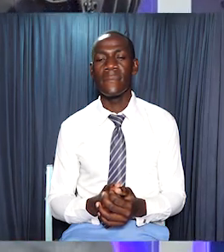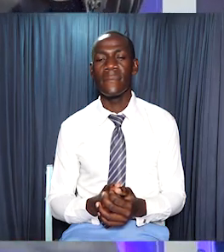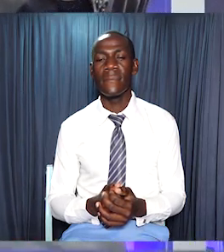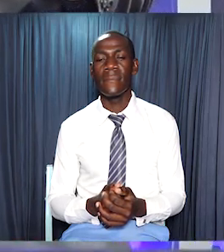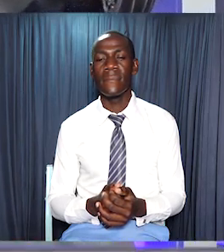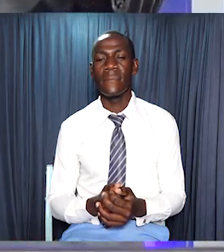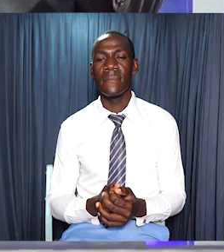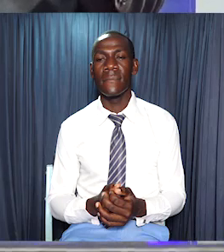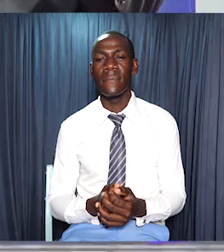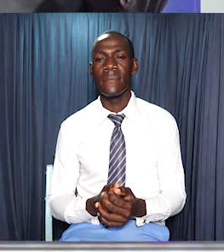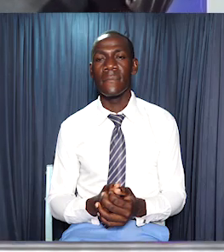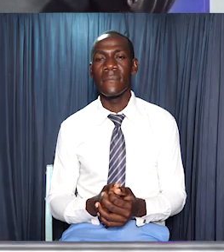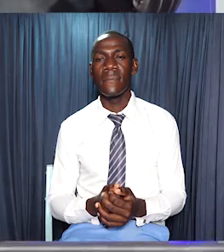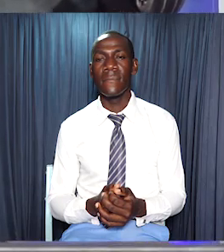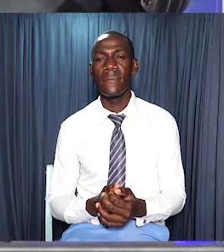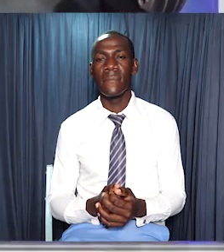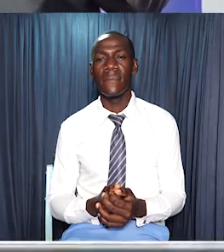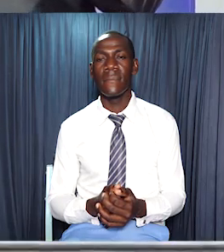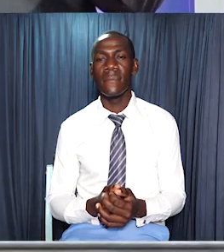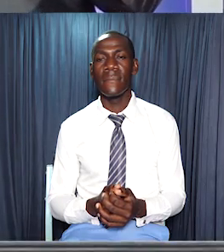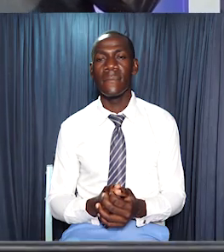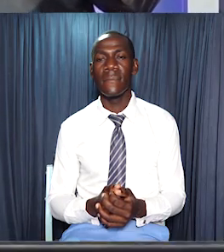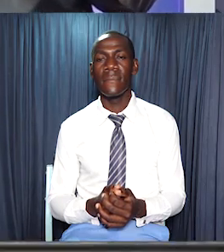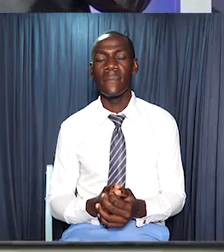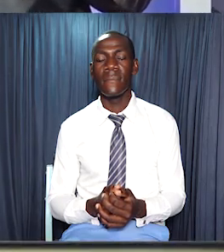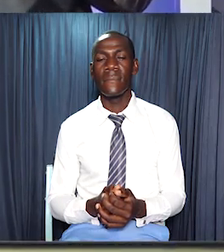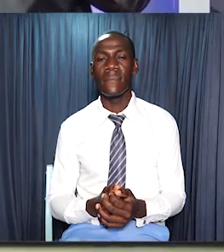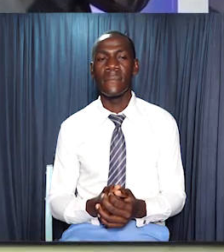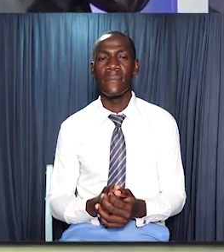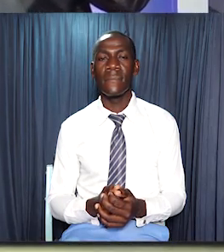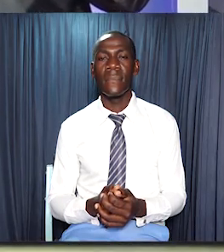city which hath foundations, whose builder and maker is God.